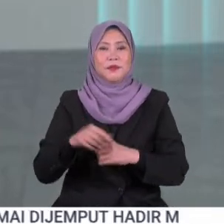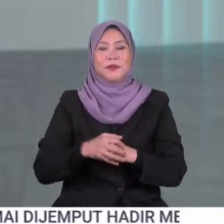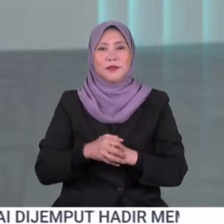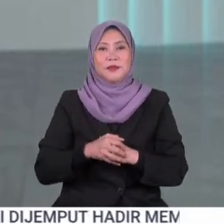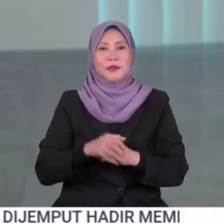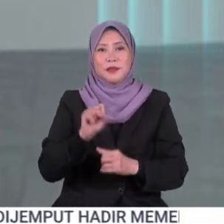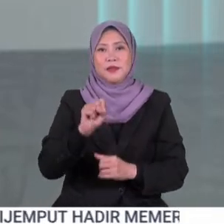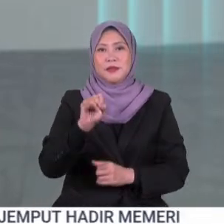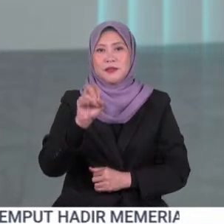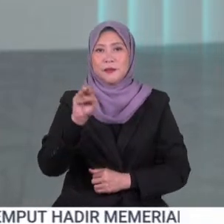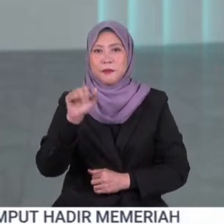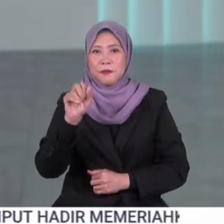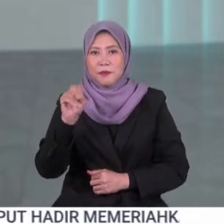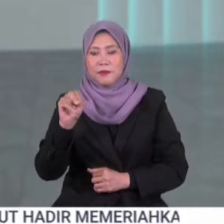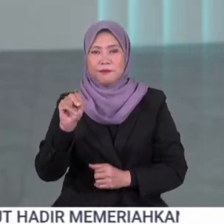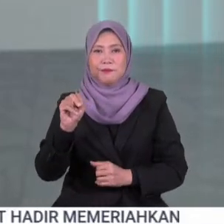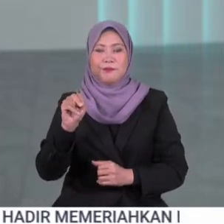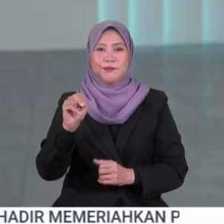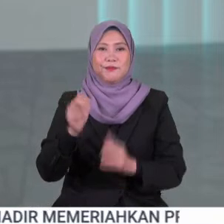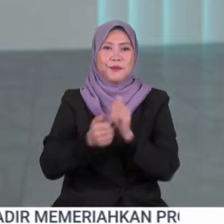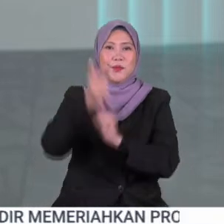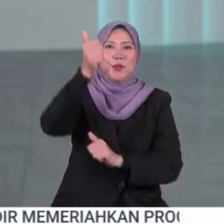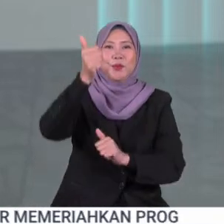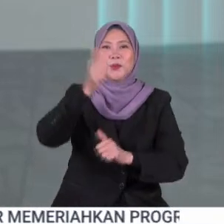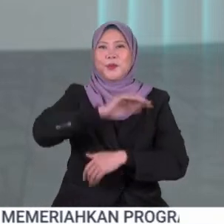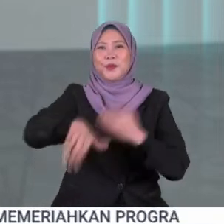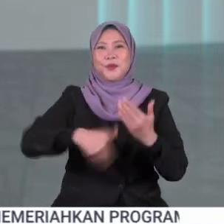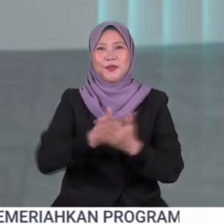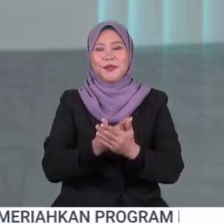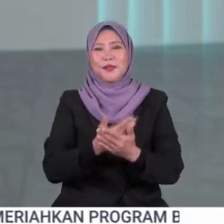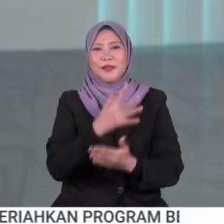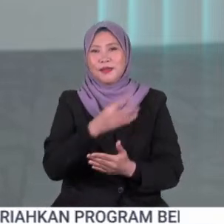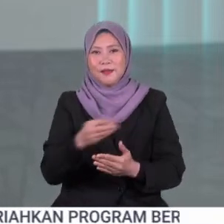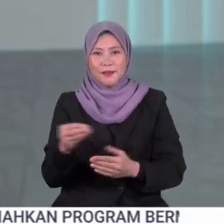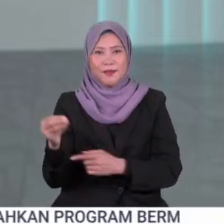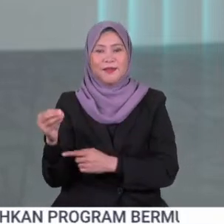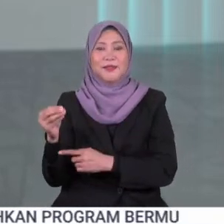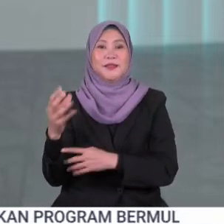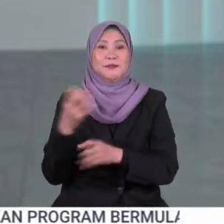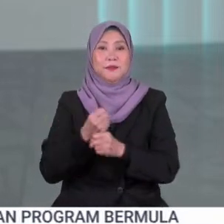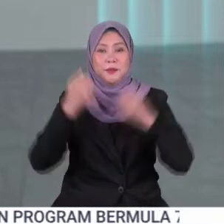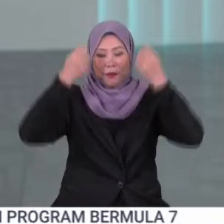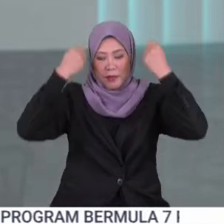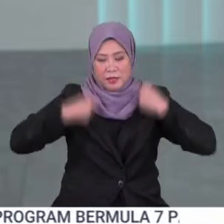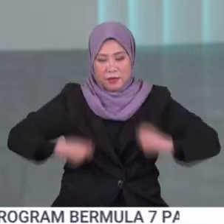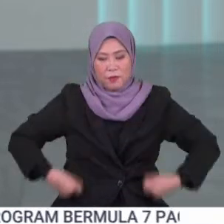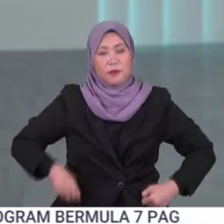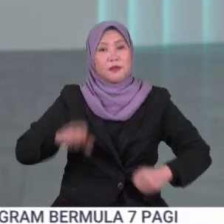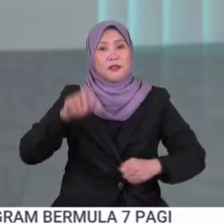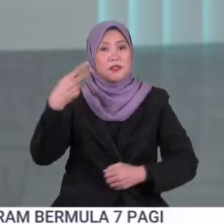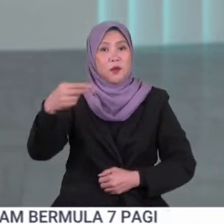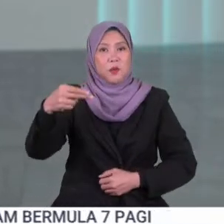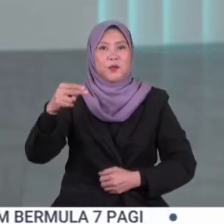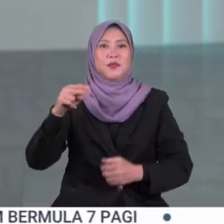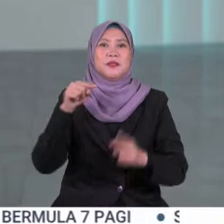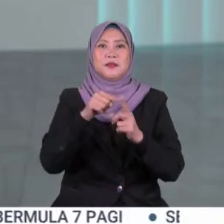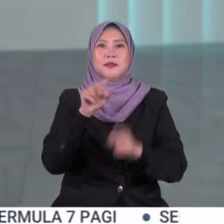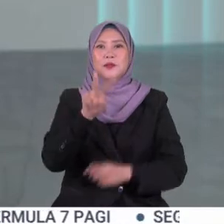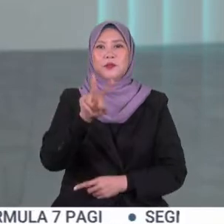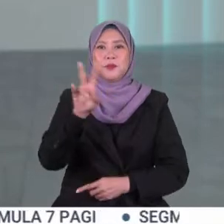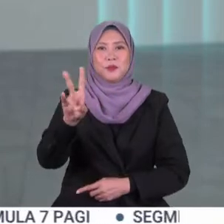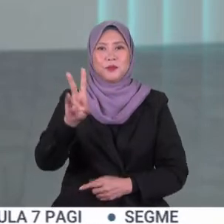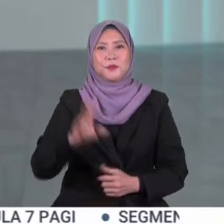Post Simon Carr dinobatkan sebagai juara keseluruhan sekaligus menyarung jersi hijau bagi edisi